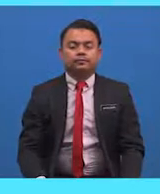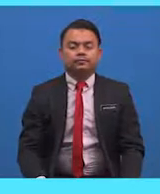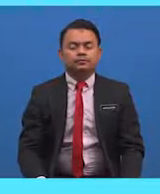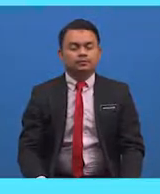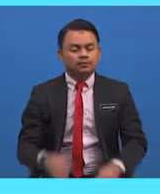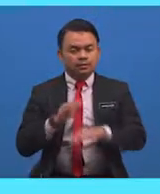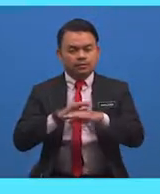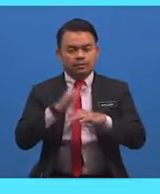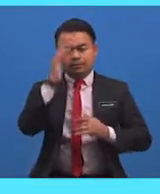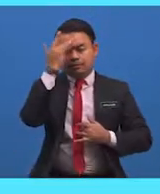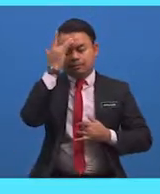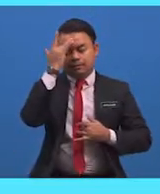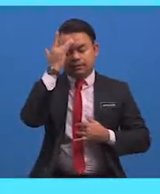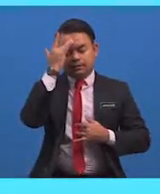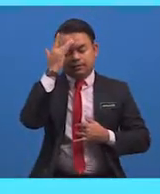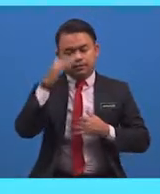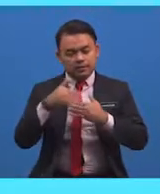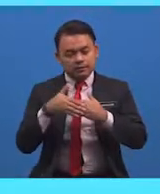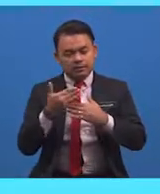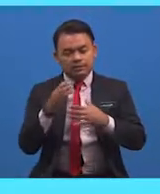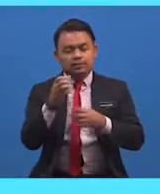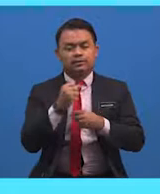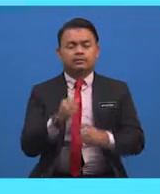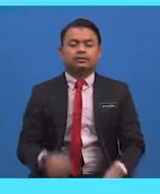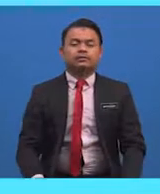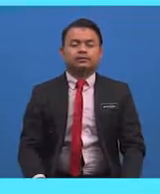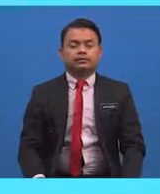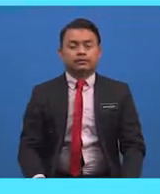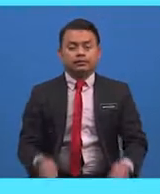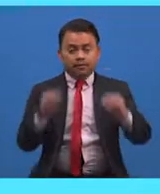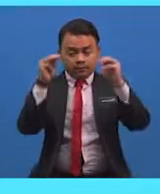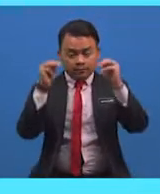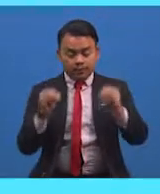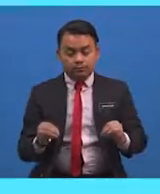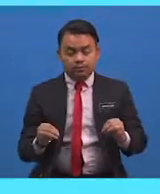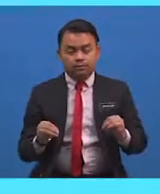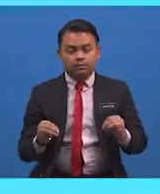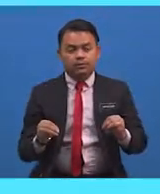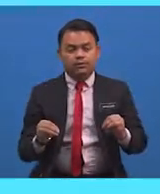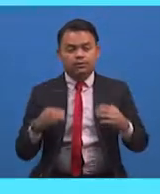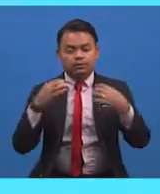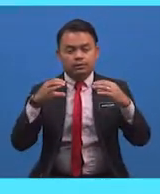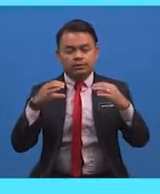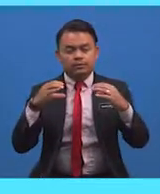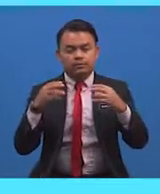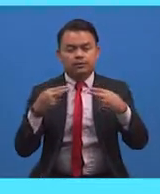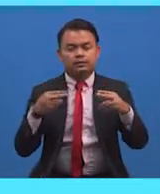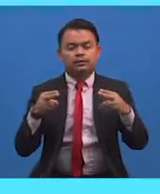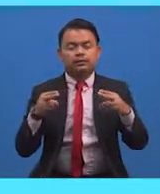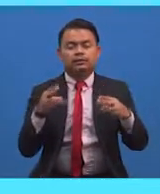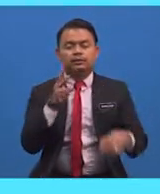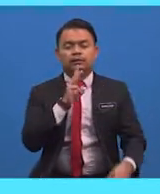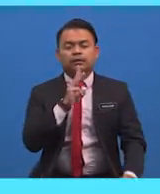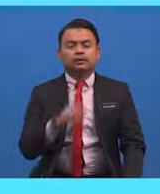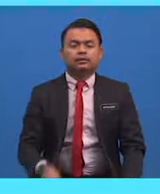Berbagai jenis penyakit mudah merebak. Manusia juga cepat kehilangan air dari tubuh lalu mudah